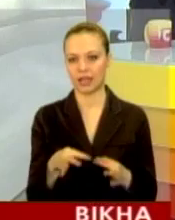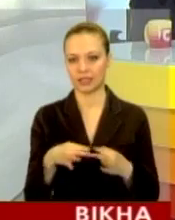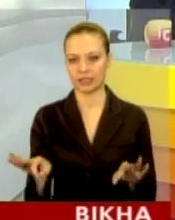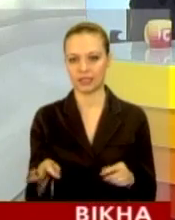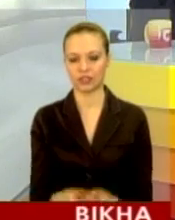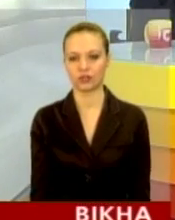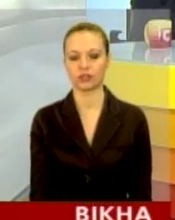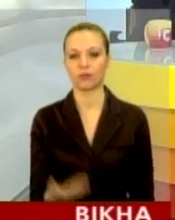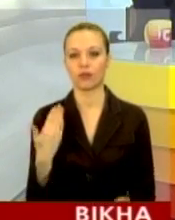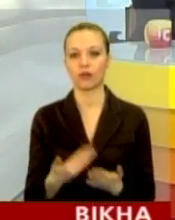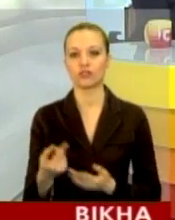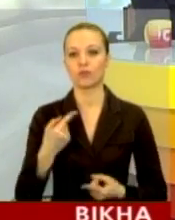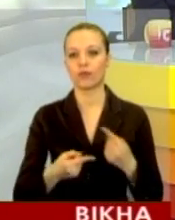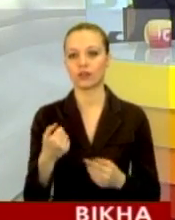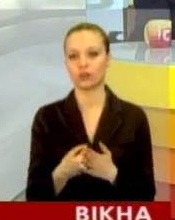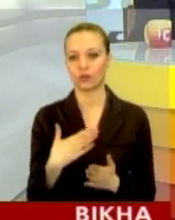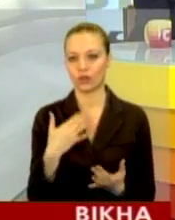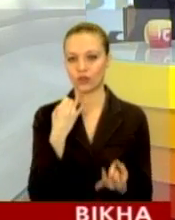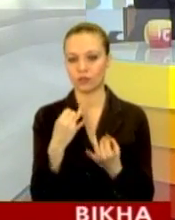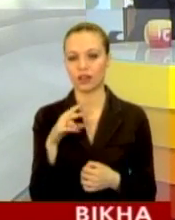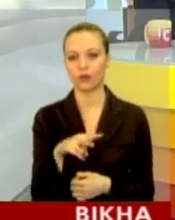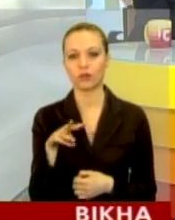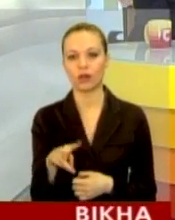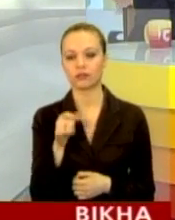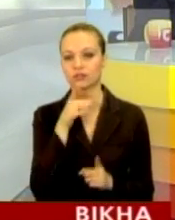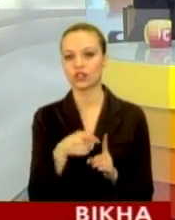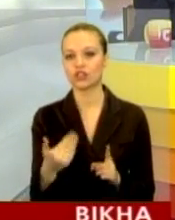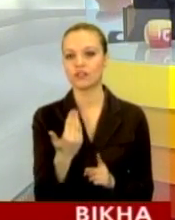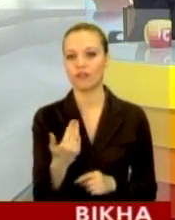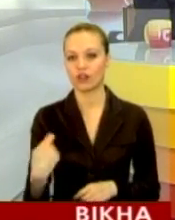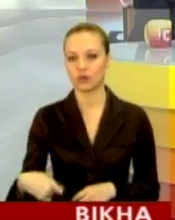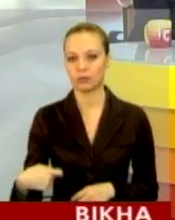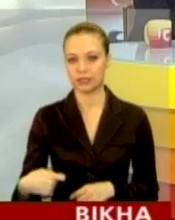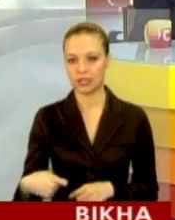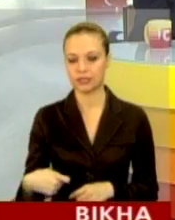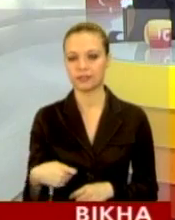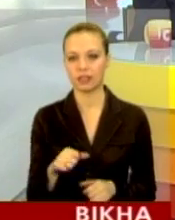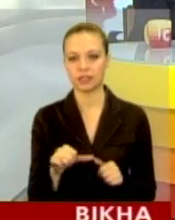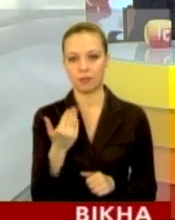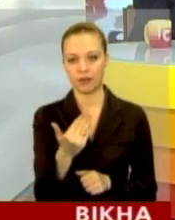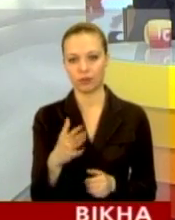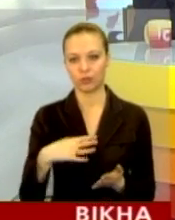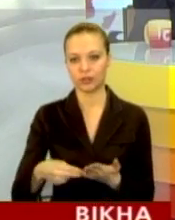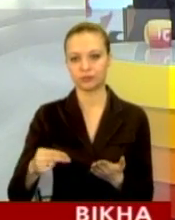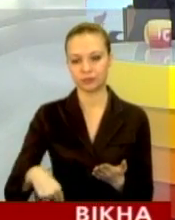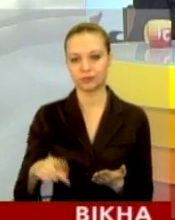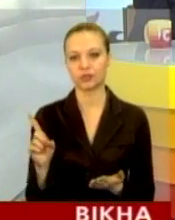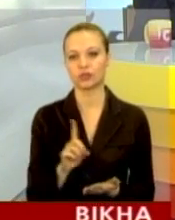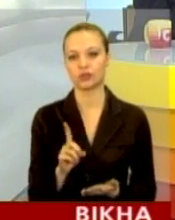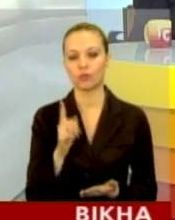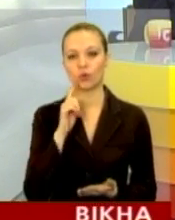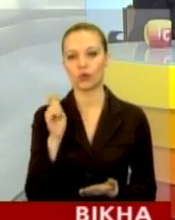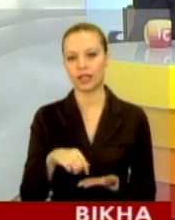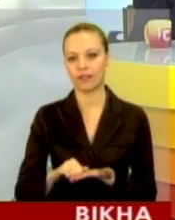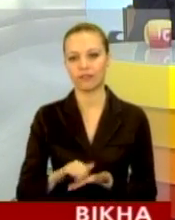Незалежності. Отже, повертаємося до нашої розмови. Леонід Макарович, за часів вашого президентства саме ви поставили підпис, аби